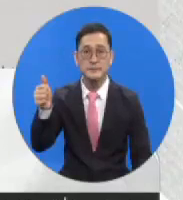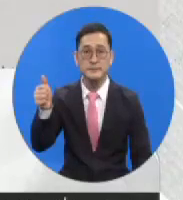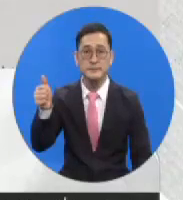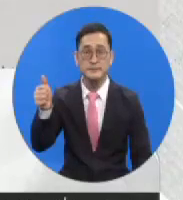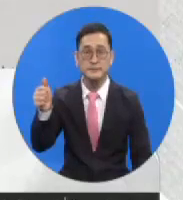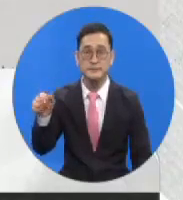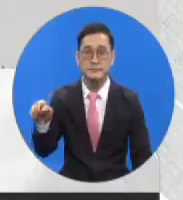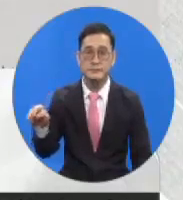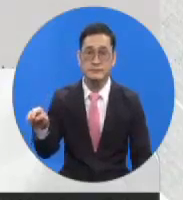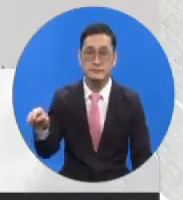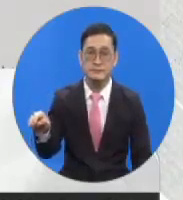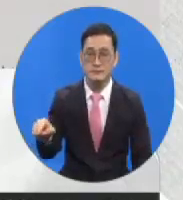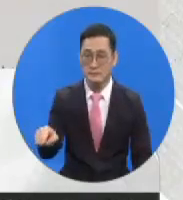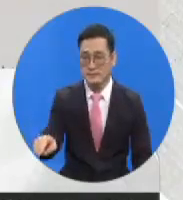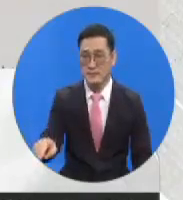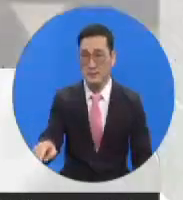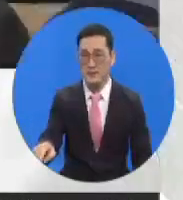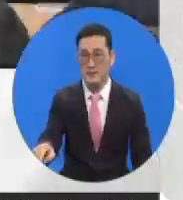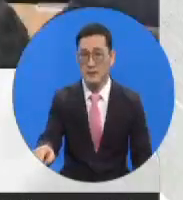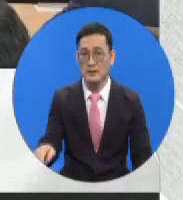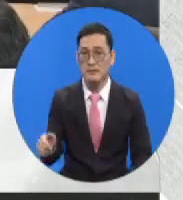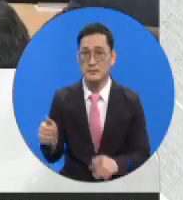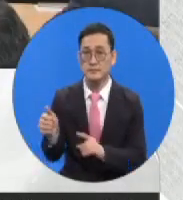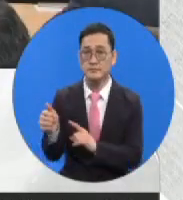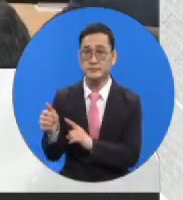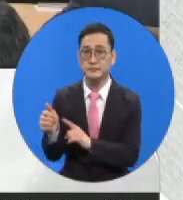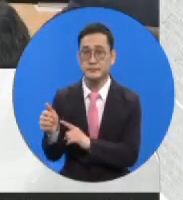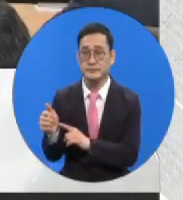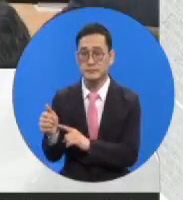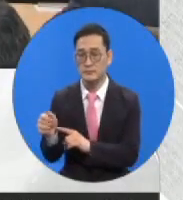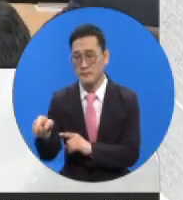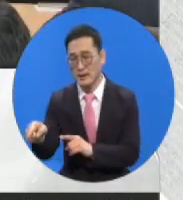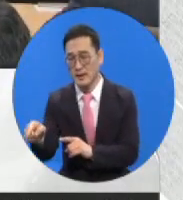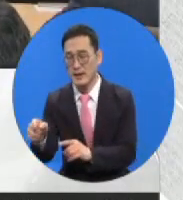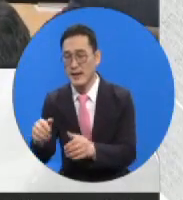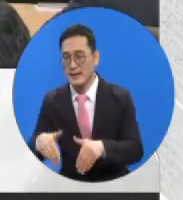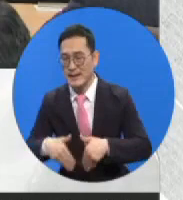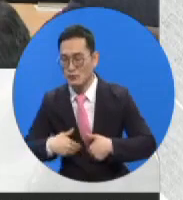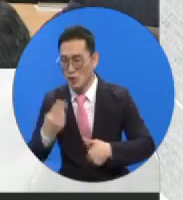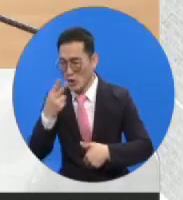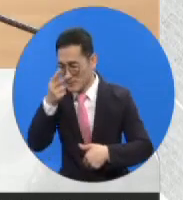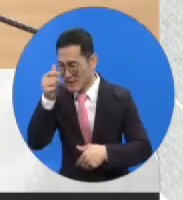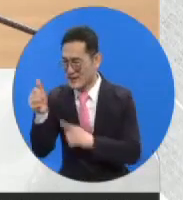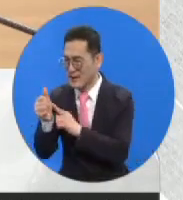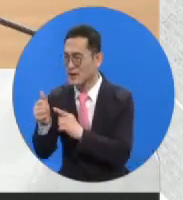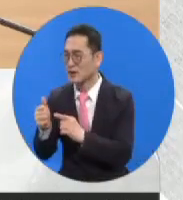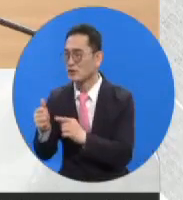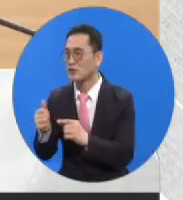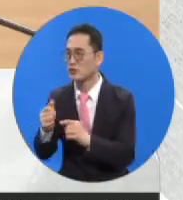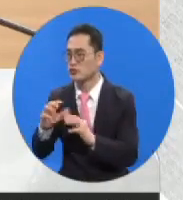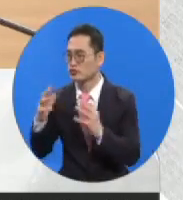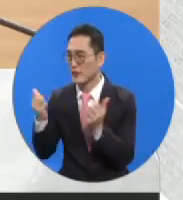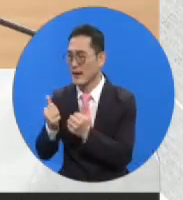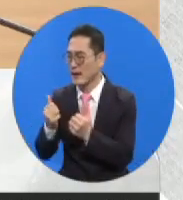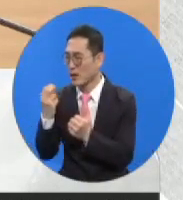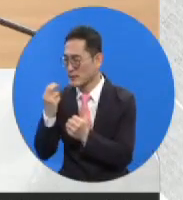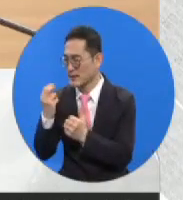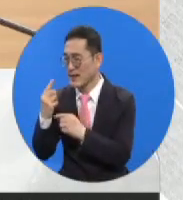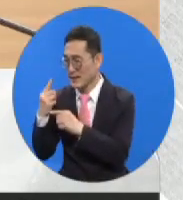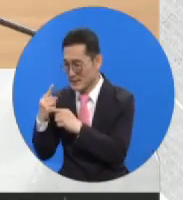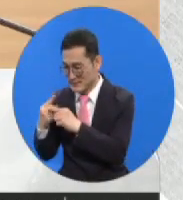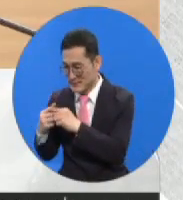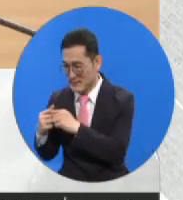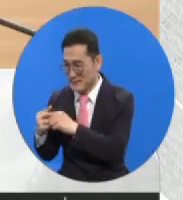지검장이 국감하기 한 10분 전에 이 프로세스에다가 장문에 사직서를 띄웠고 그걸 윤석열 총장이 들고 가가지고